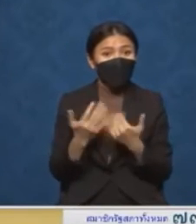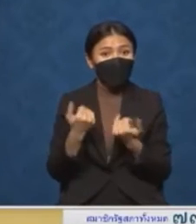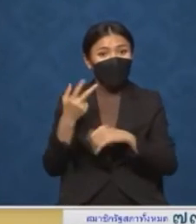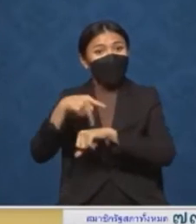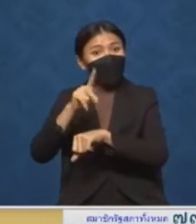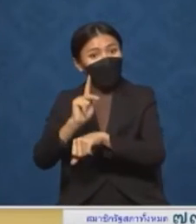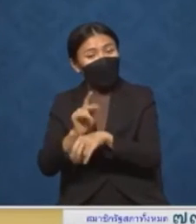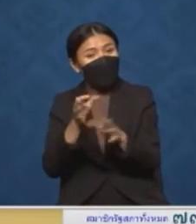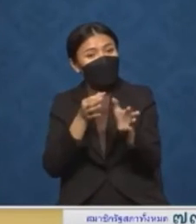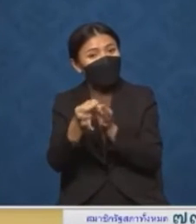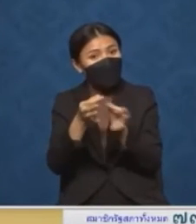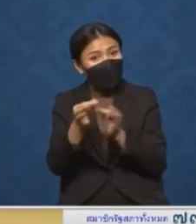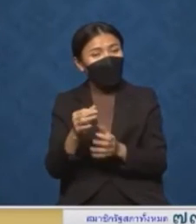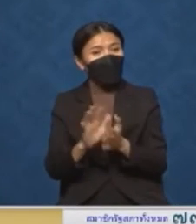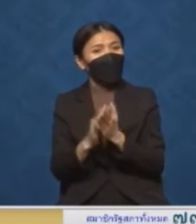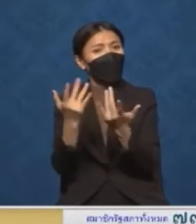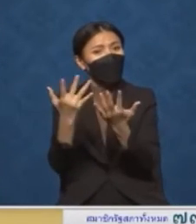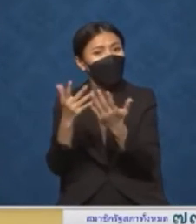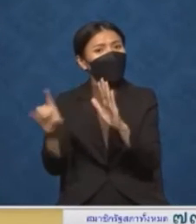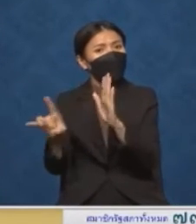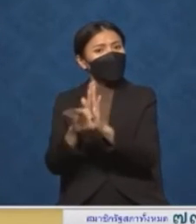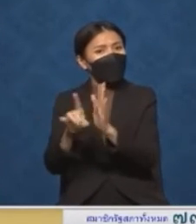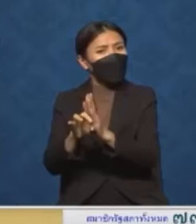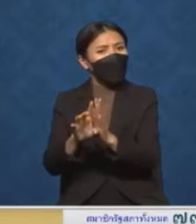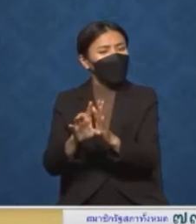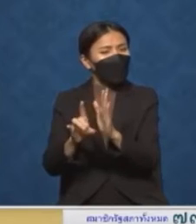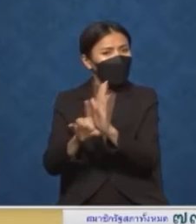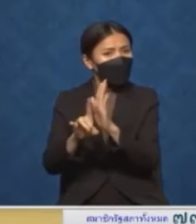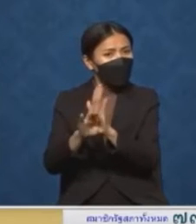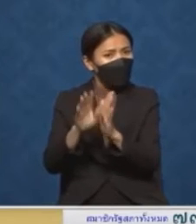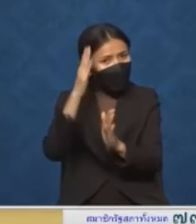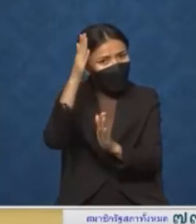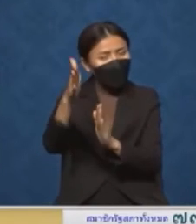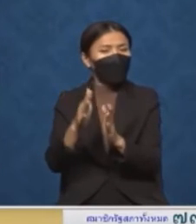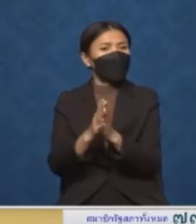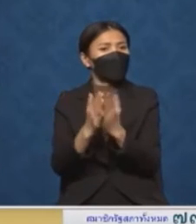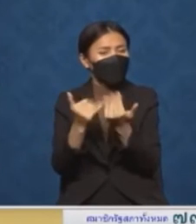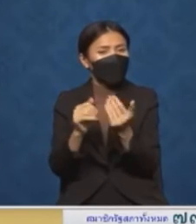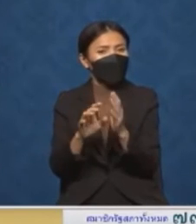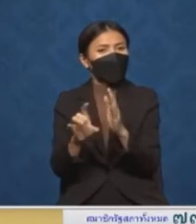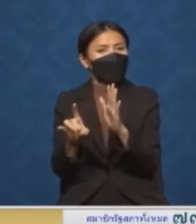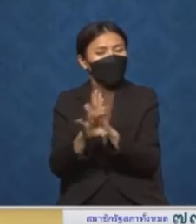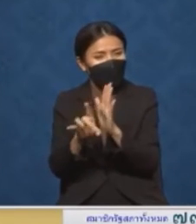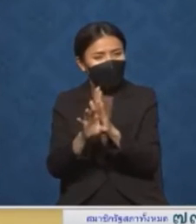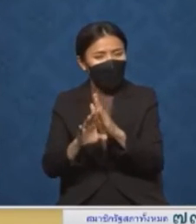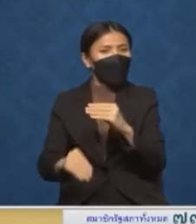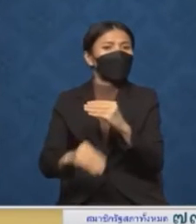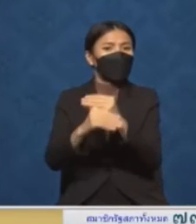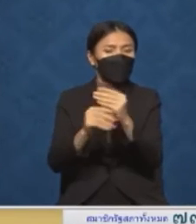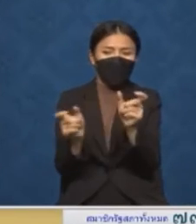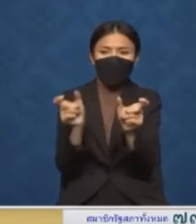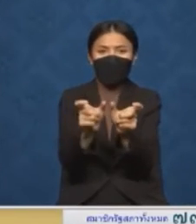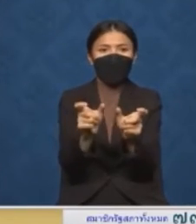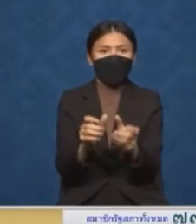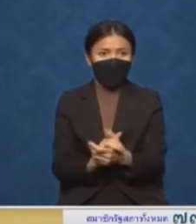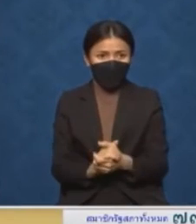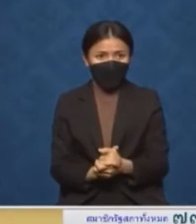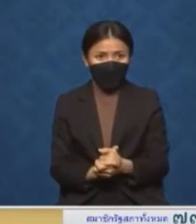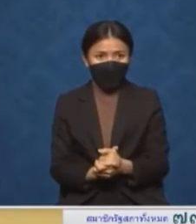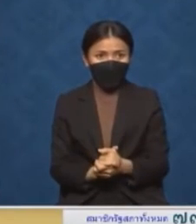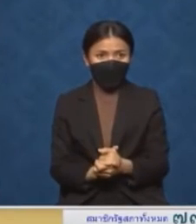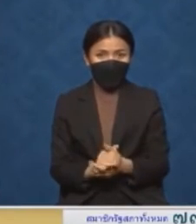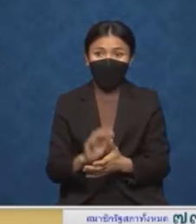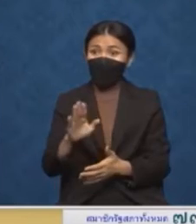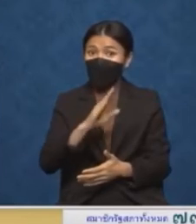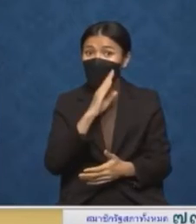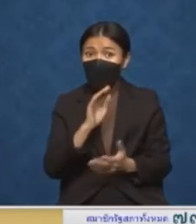จะมาเติมในวาระทบทวนก็คือหมายว่าผ่านวาระ2แล้วแก้ไขถ้อยคำกรณีถ้อยคำที่มันขัดแย้งกันเนี่ยผมเห็นด้ว